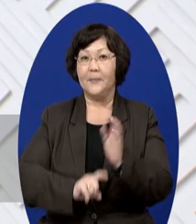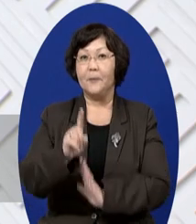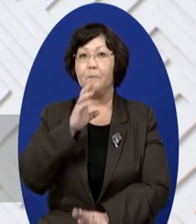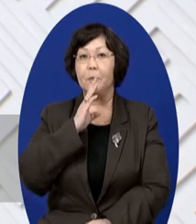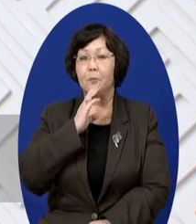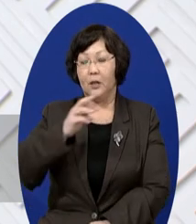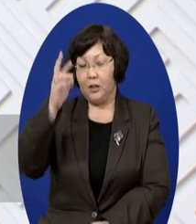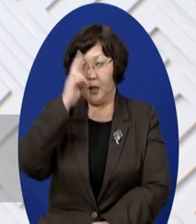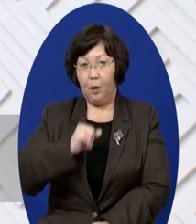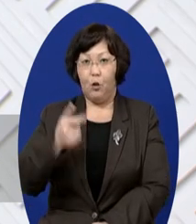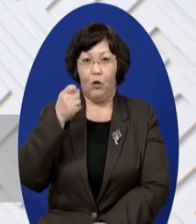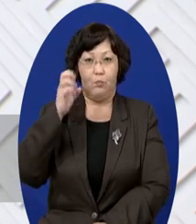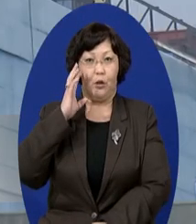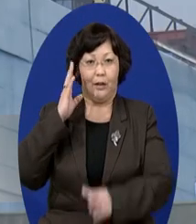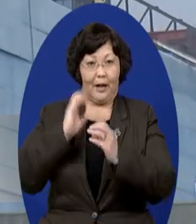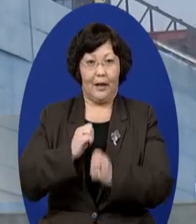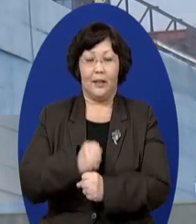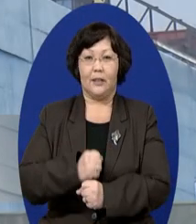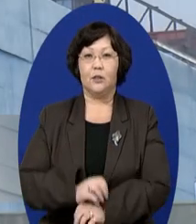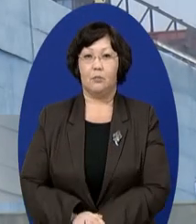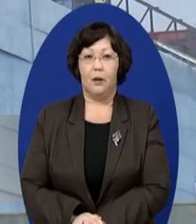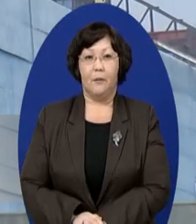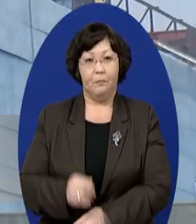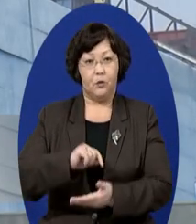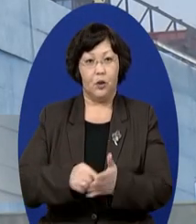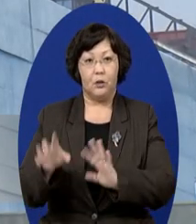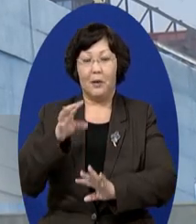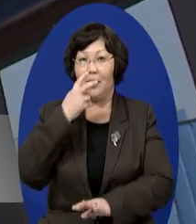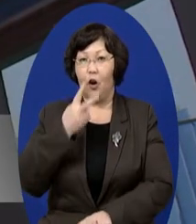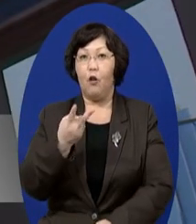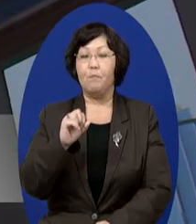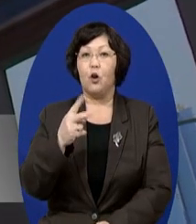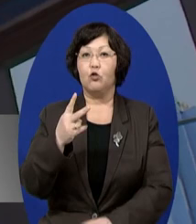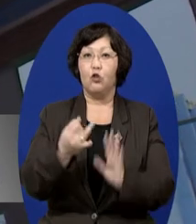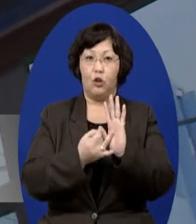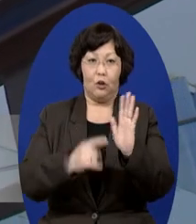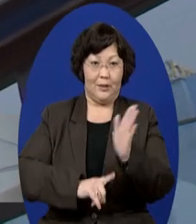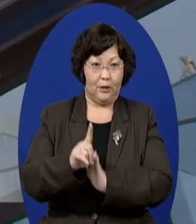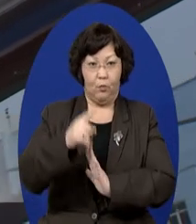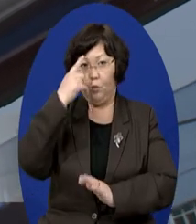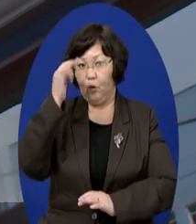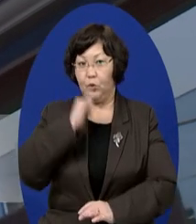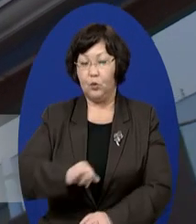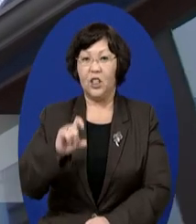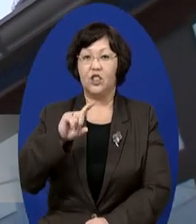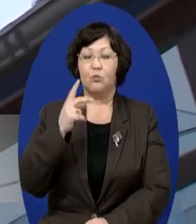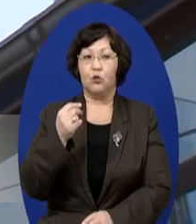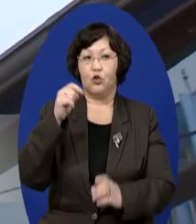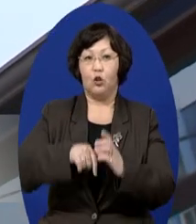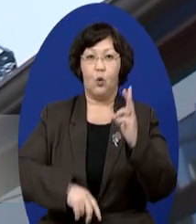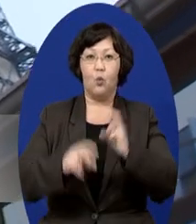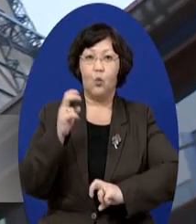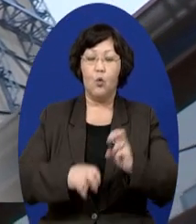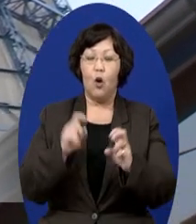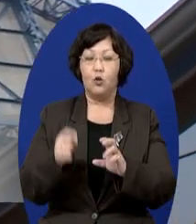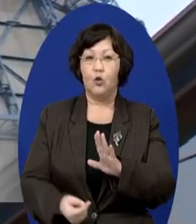одоо яамны гол бодлого бол зарж ажиллаж байна. Тооцоолсноор 2027 оноос Монгол улс эрчим хүчний дотоодын үйлдвэрлэлийг